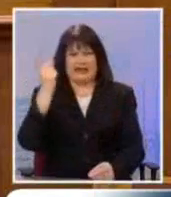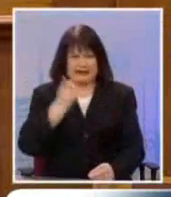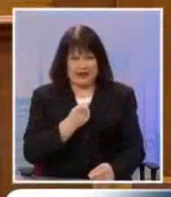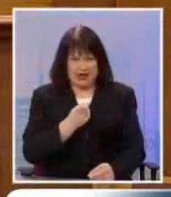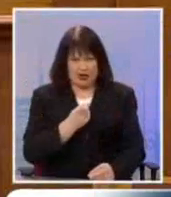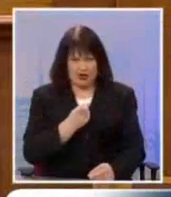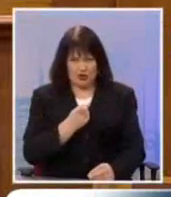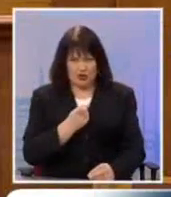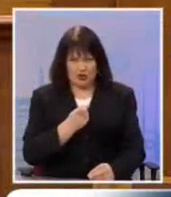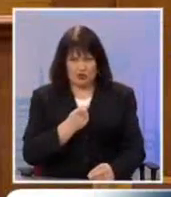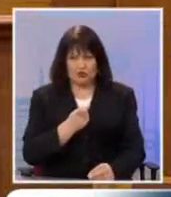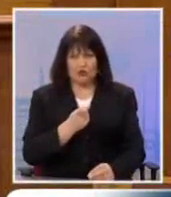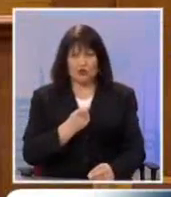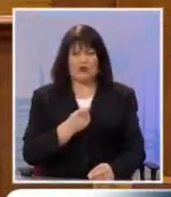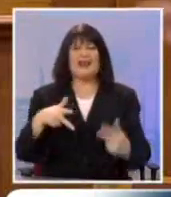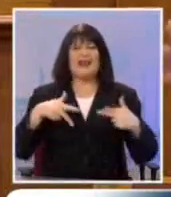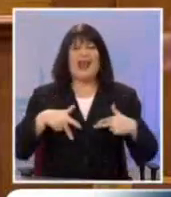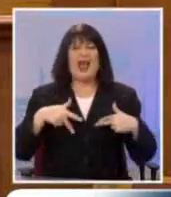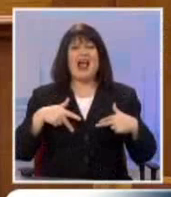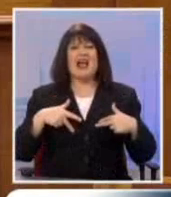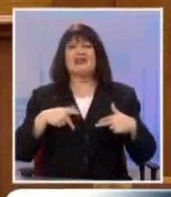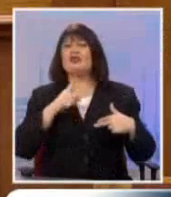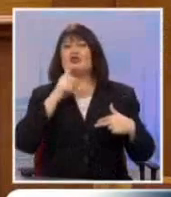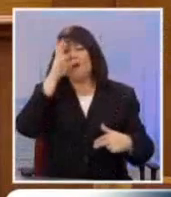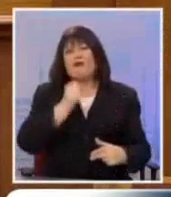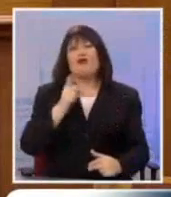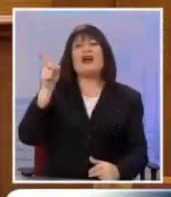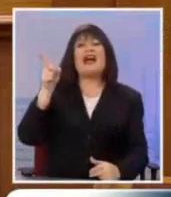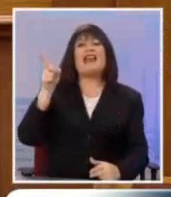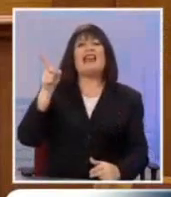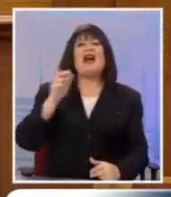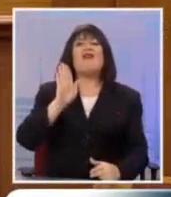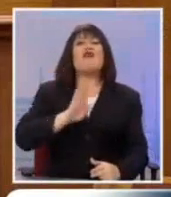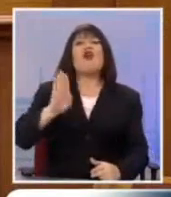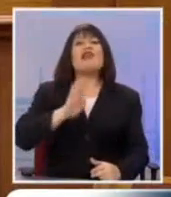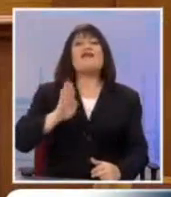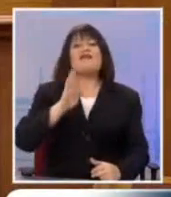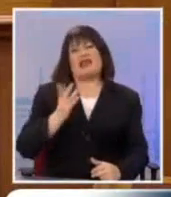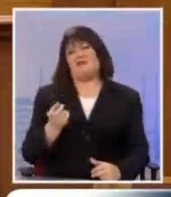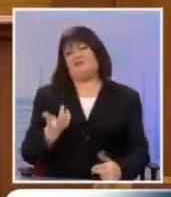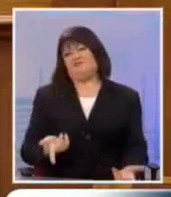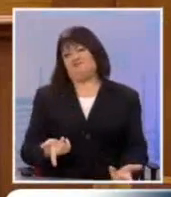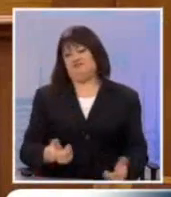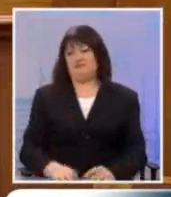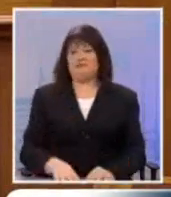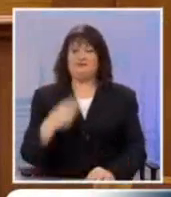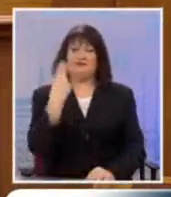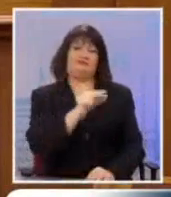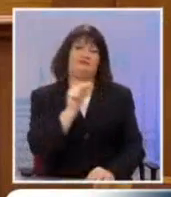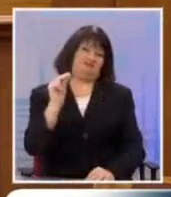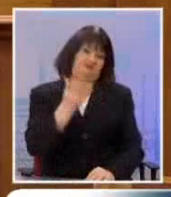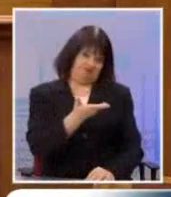τους στόκους, δηλαδή ένα κράτος που είναι το επίπεδο της Βουλγαρίας και της Βολιβίας και της Αίγυπτο. Αυτό είναι η δικιά σας